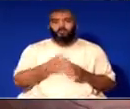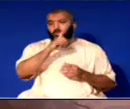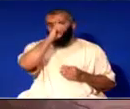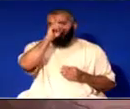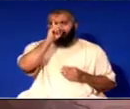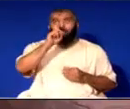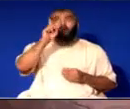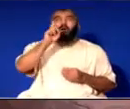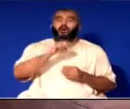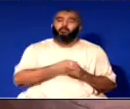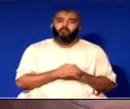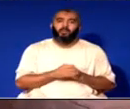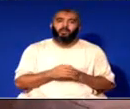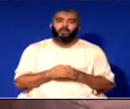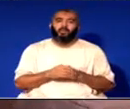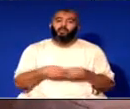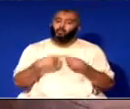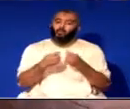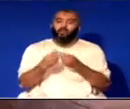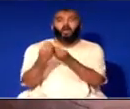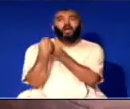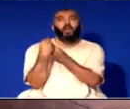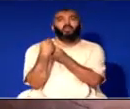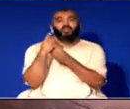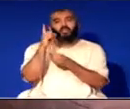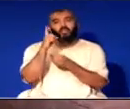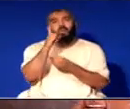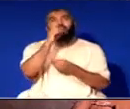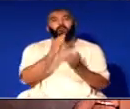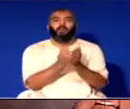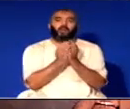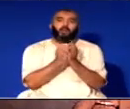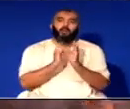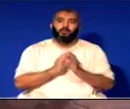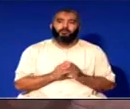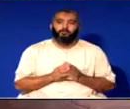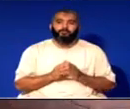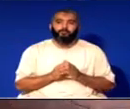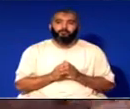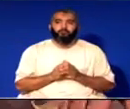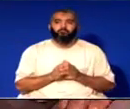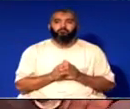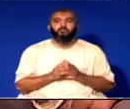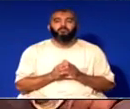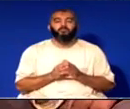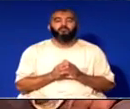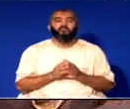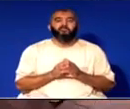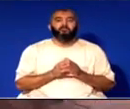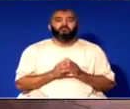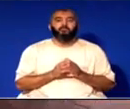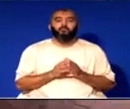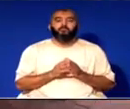هي انت تدعي لها بدعوه الخير، وهي ايضا تكون ماجوره عند رب العالمين. هذه الحالتين اللي ممكن